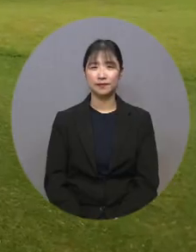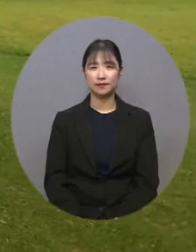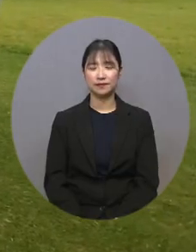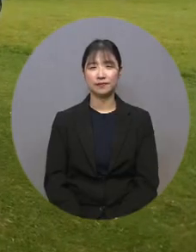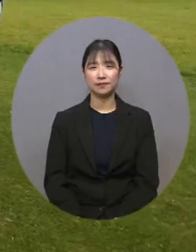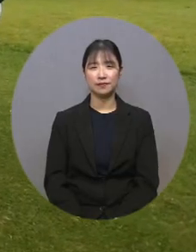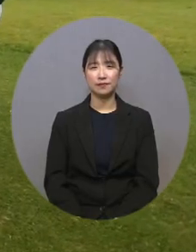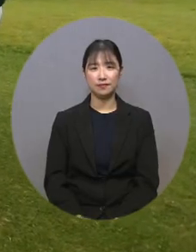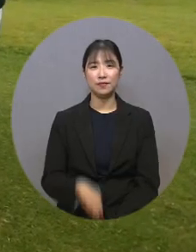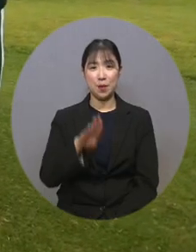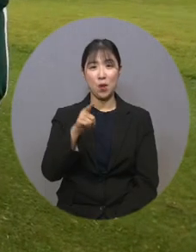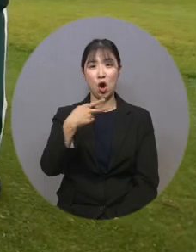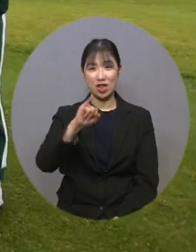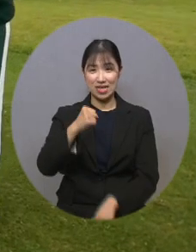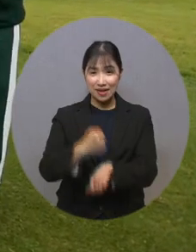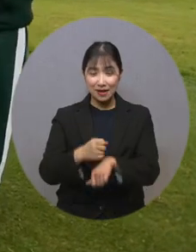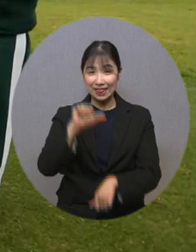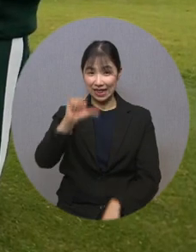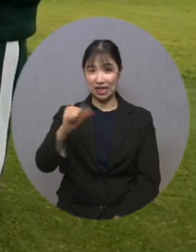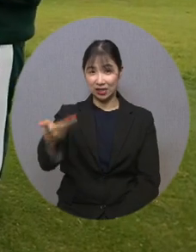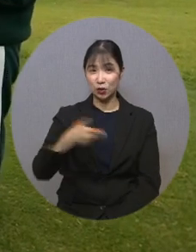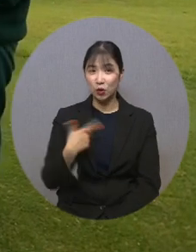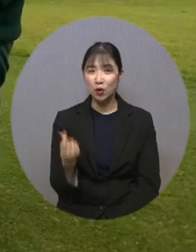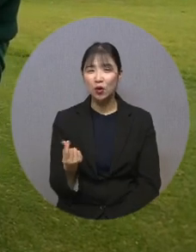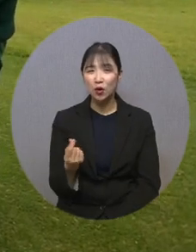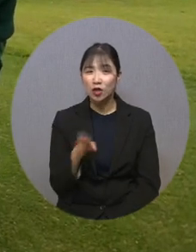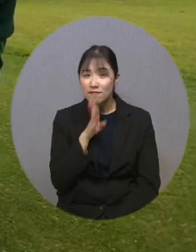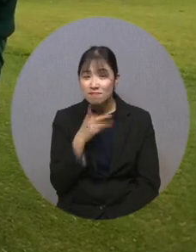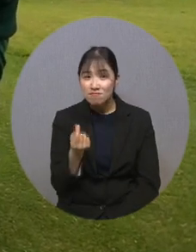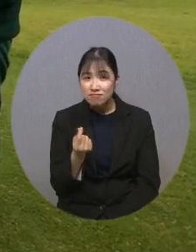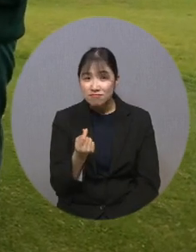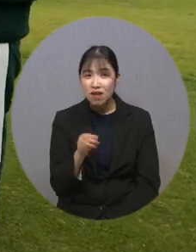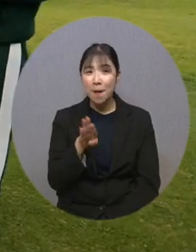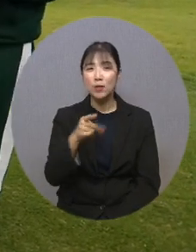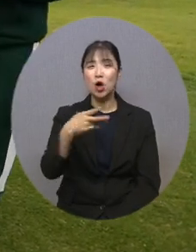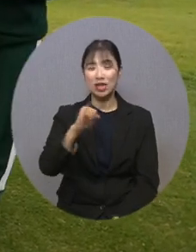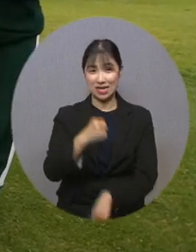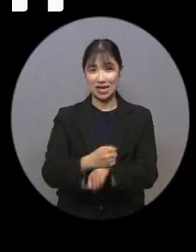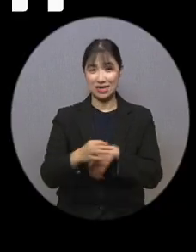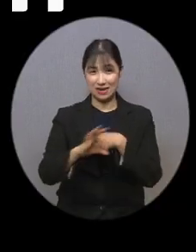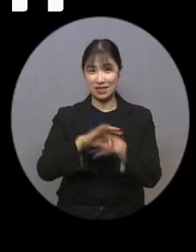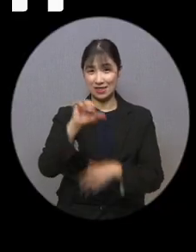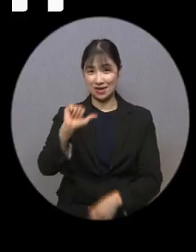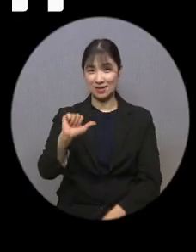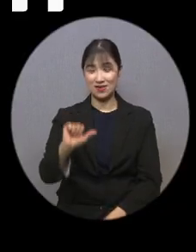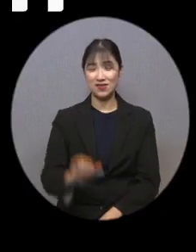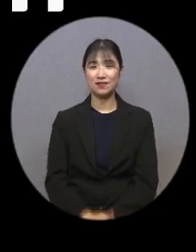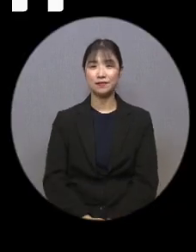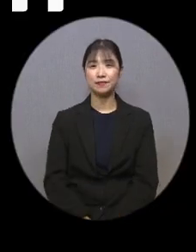어디 하면 다섯 장이요? 아까 말씀하셨어요. 어디, 분명해. 어디 하면 다섯 장. 갑자기 버디를 노리시네.